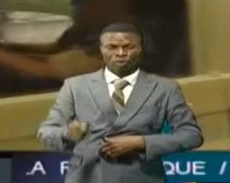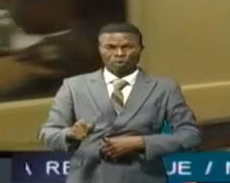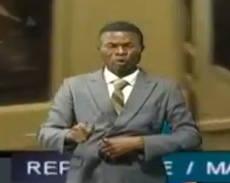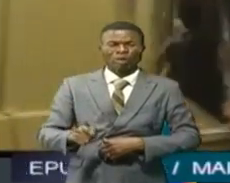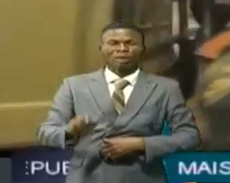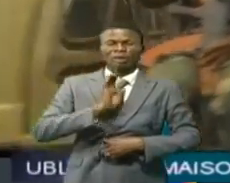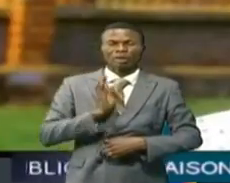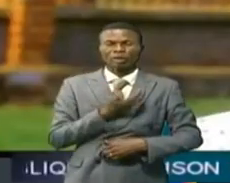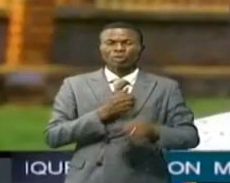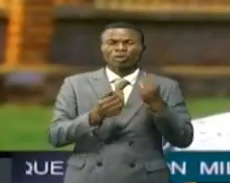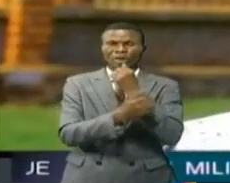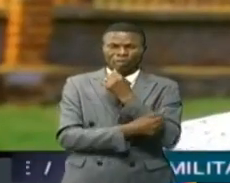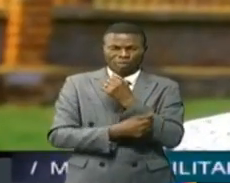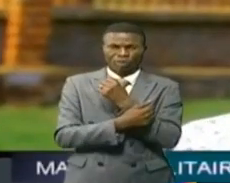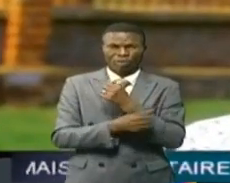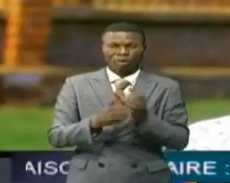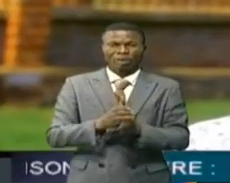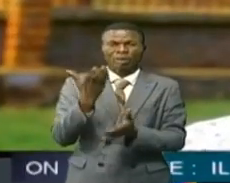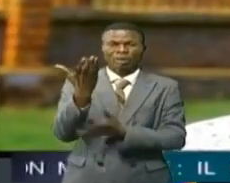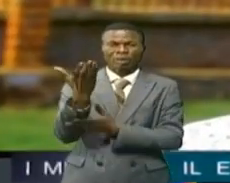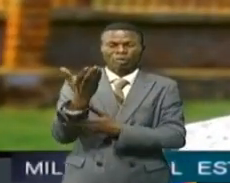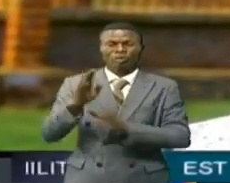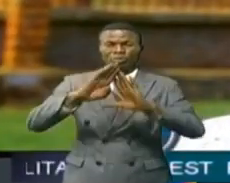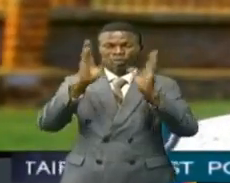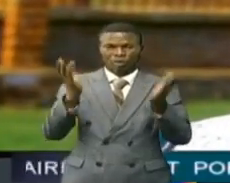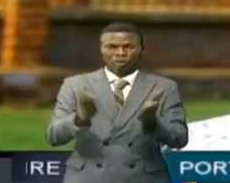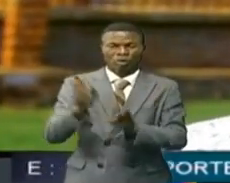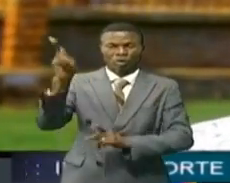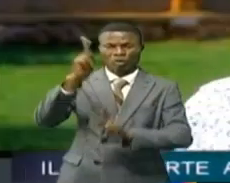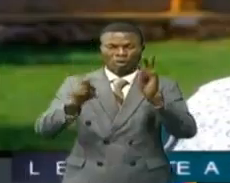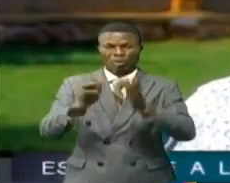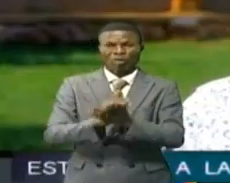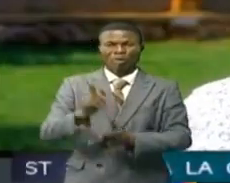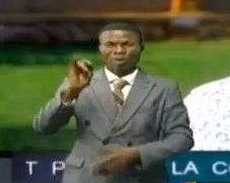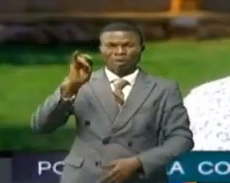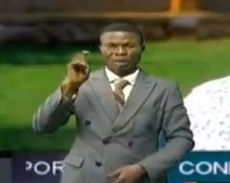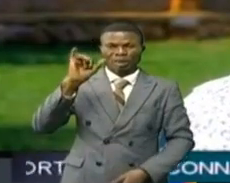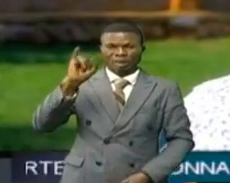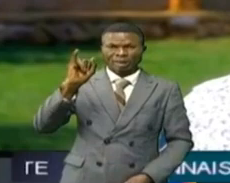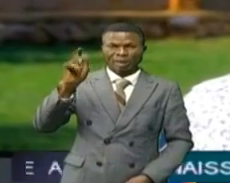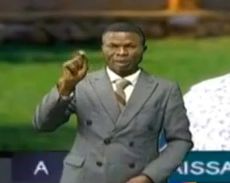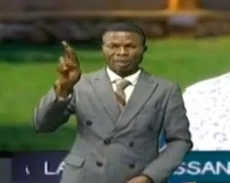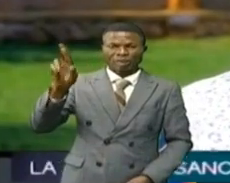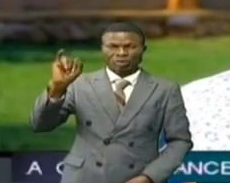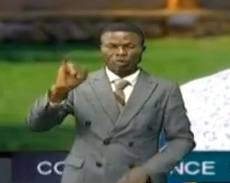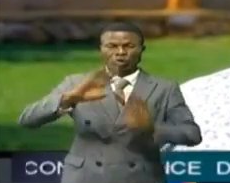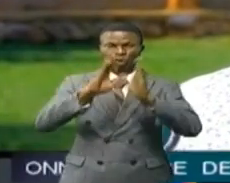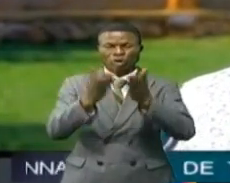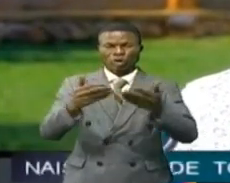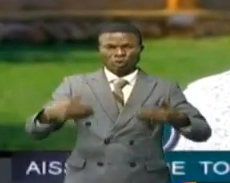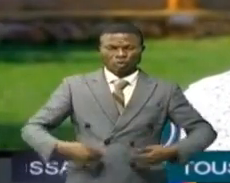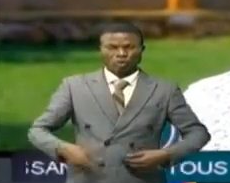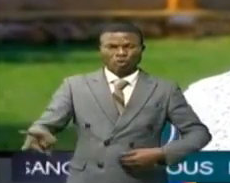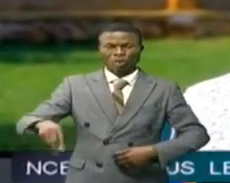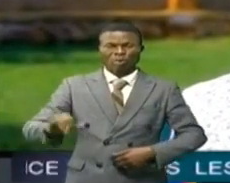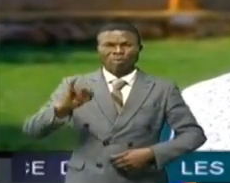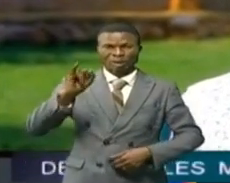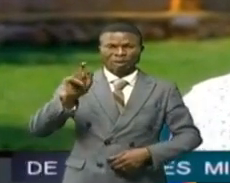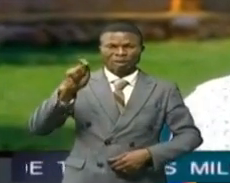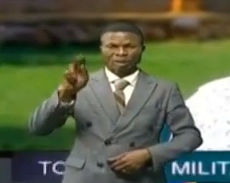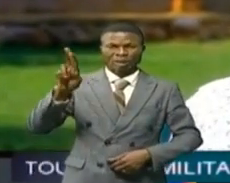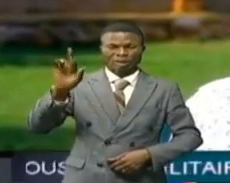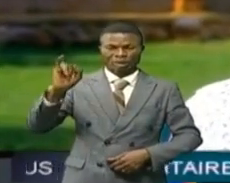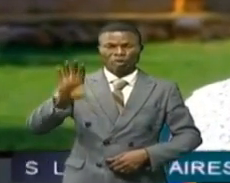armées de la République. Nous voudrions demander à toute la population de l'Ituri, à tous les jeunes de la province de l'Ituri, de bien vouloir saisir